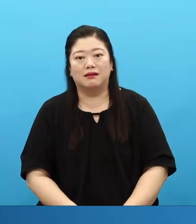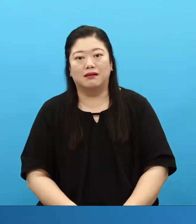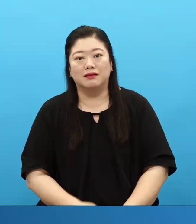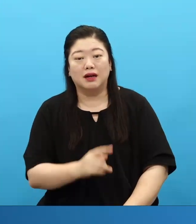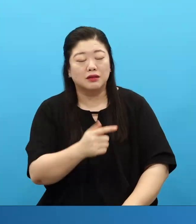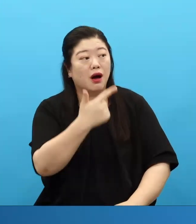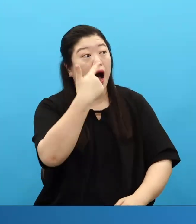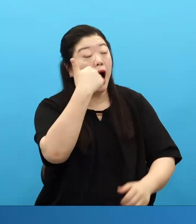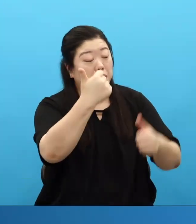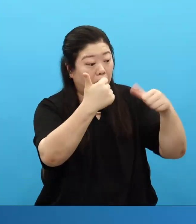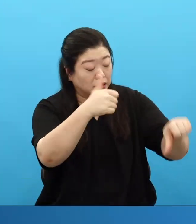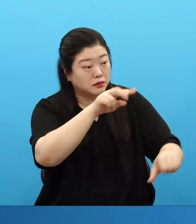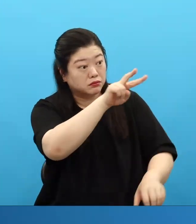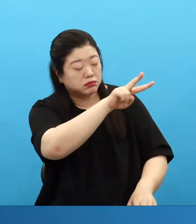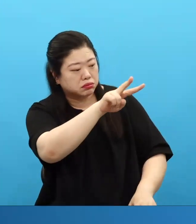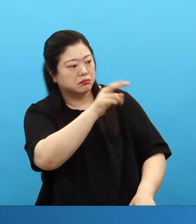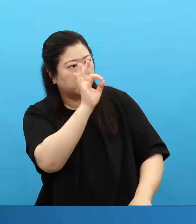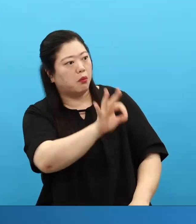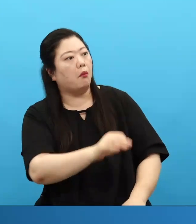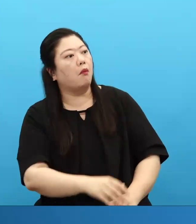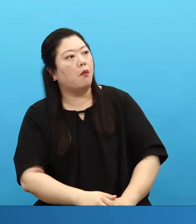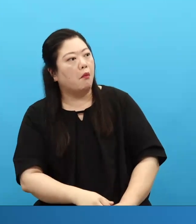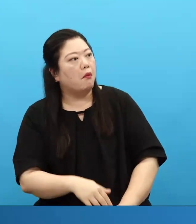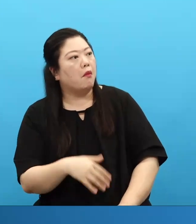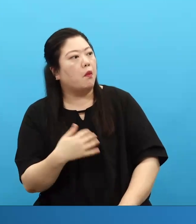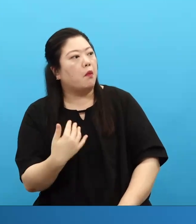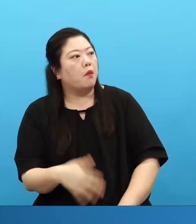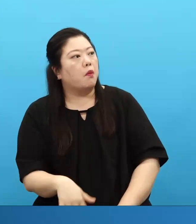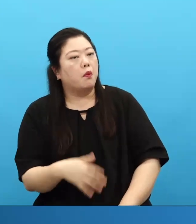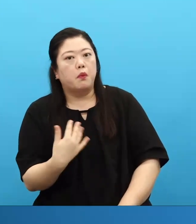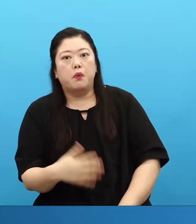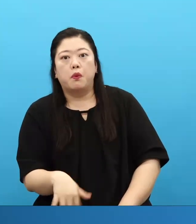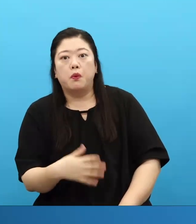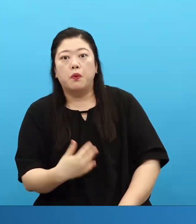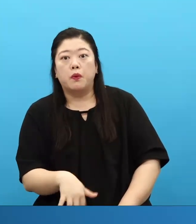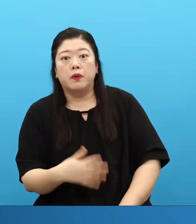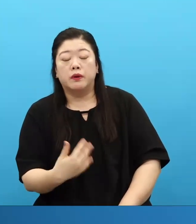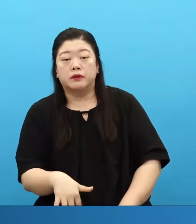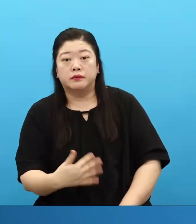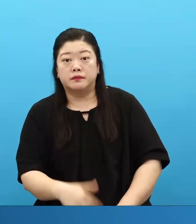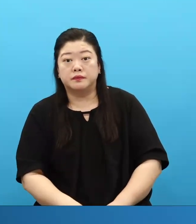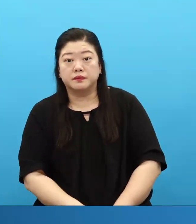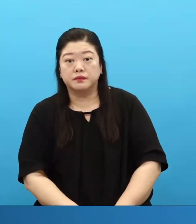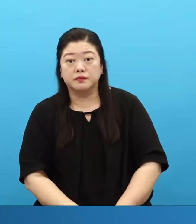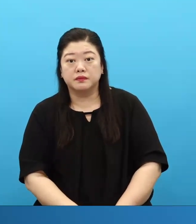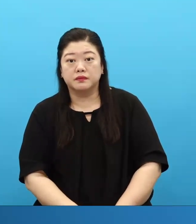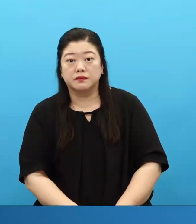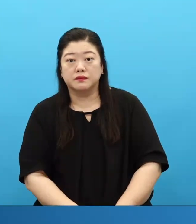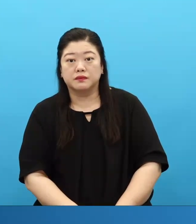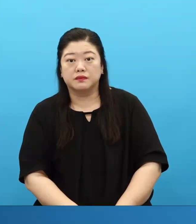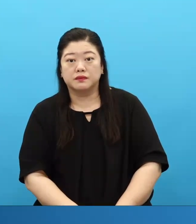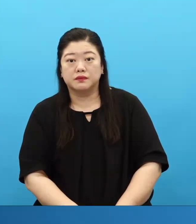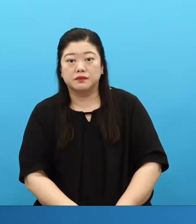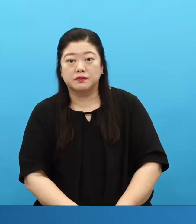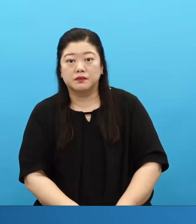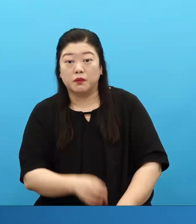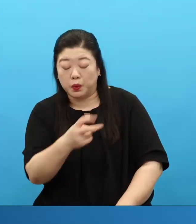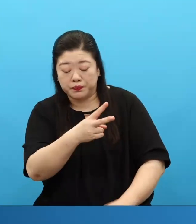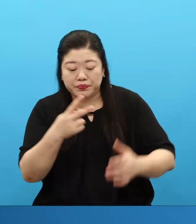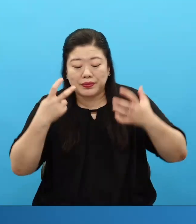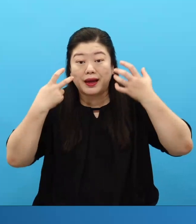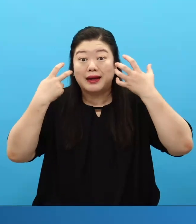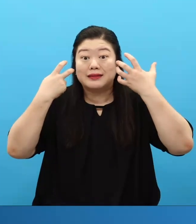또 이제 큰 일도 했어. 또 보면요. And if you look at it, they 불 did do 가운데 great 들어가 things. 죽을래 우상 숭배할래. Will you go into the fire and die, or will you worship the